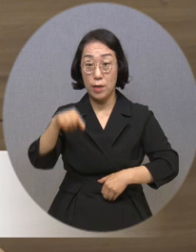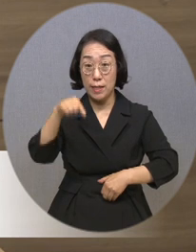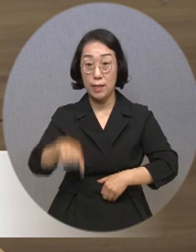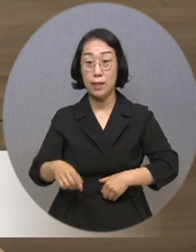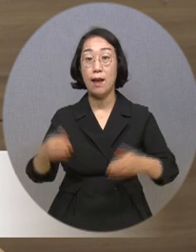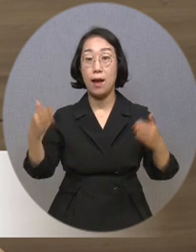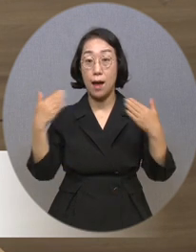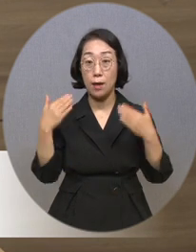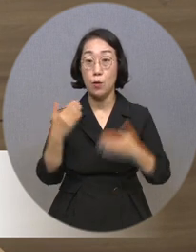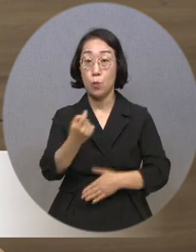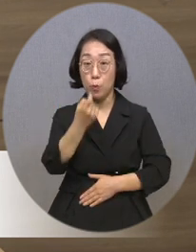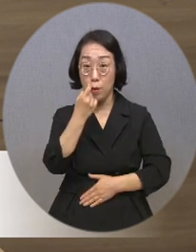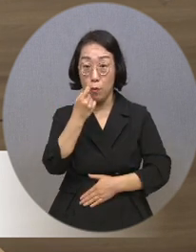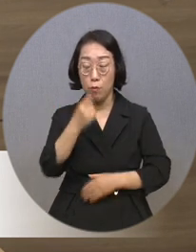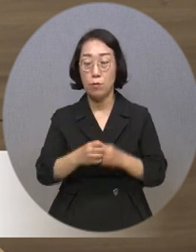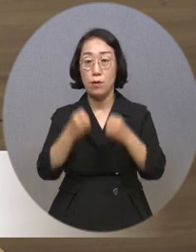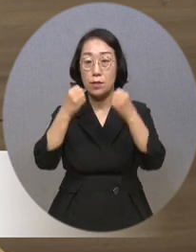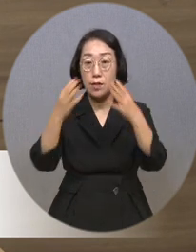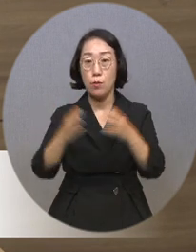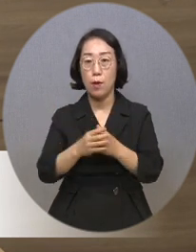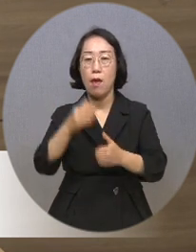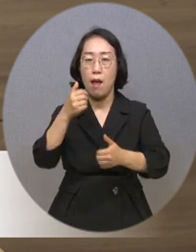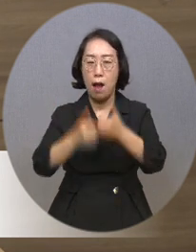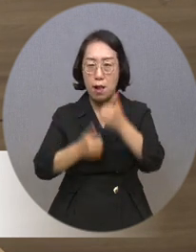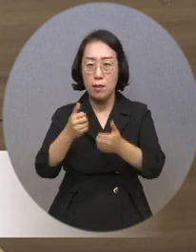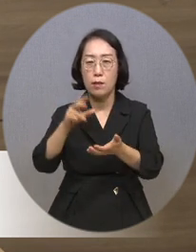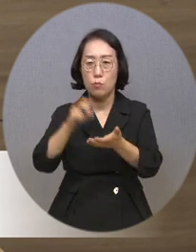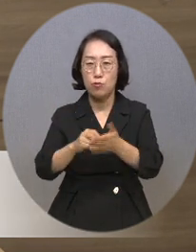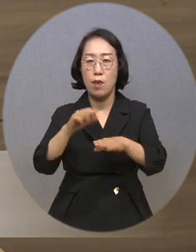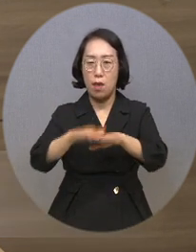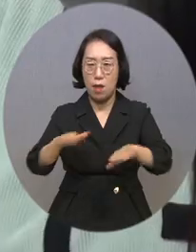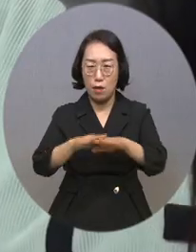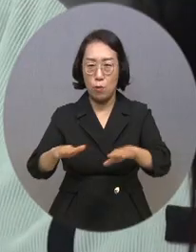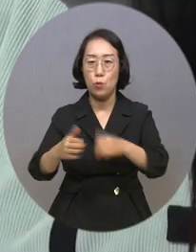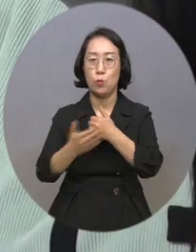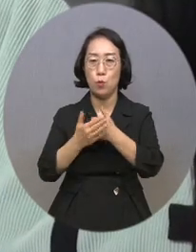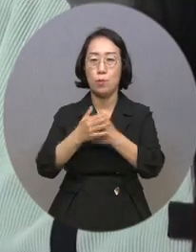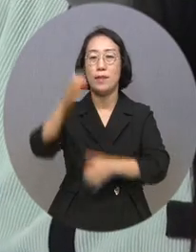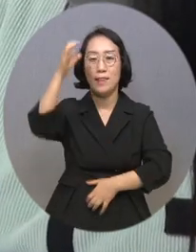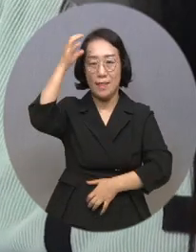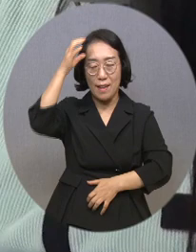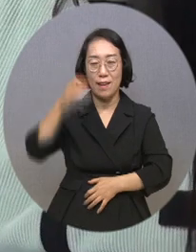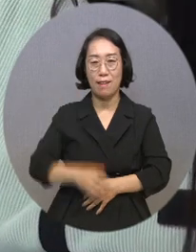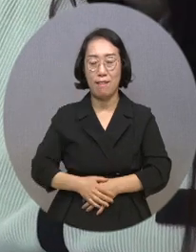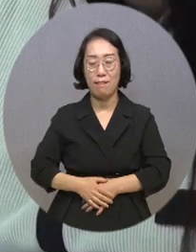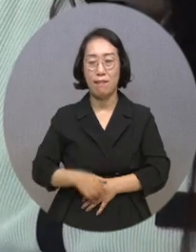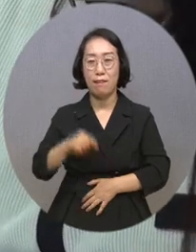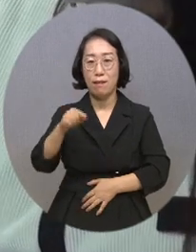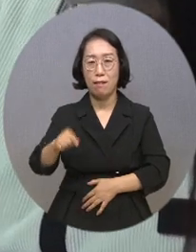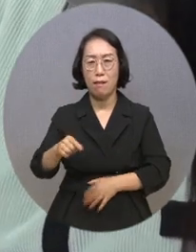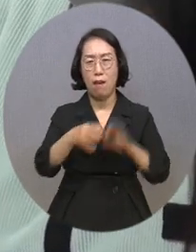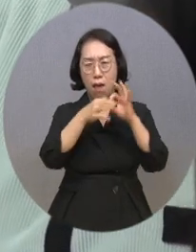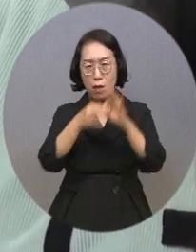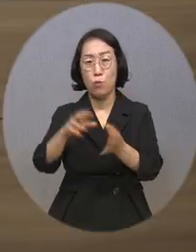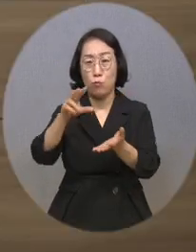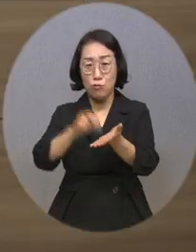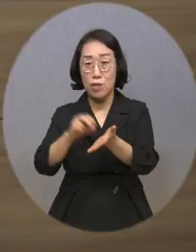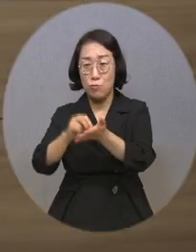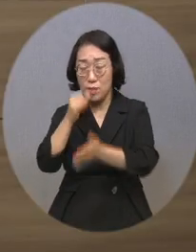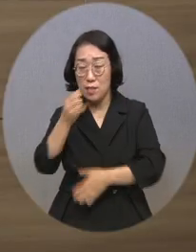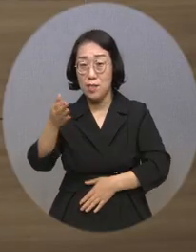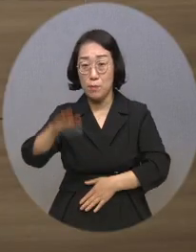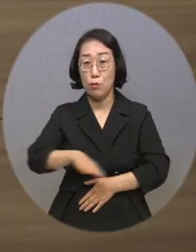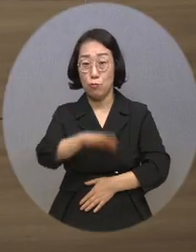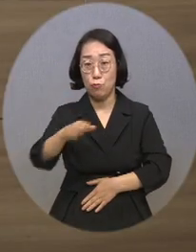학교가 새롭게 우리나라의 갈등을 치유하는 계기가 됐으면 좋겠습니다. 다양한 갈등이 끊이지 않는 현대사회 속에서